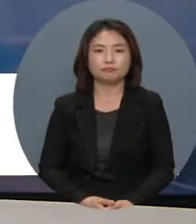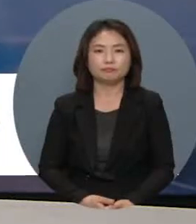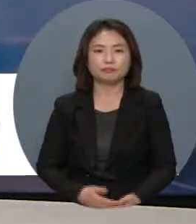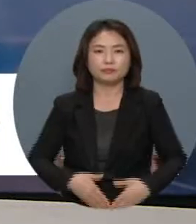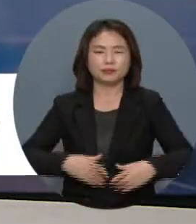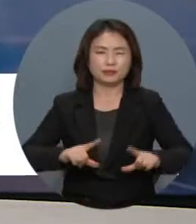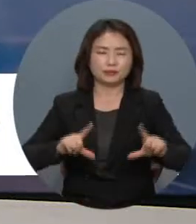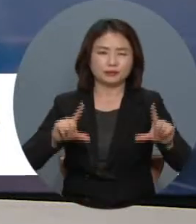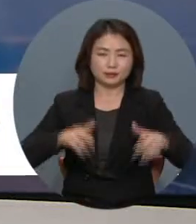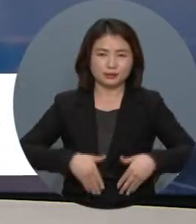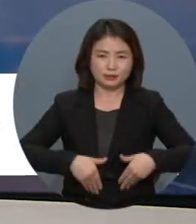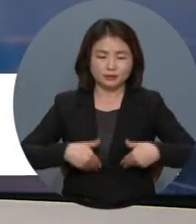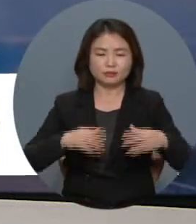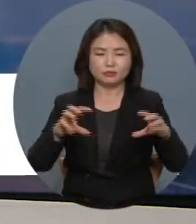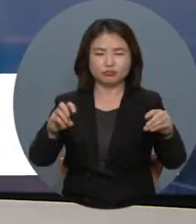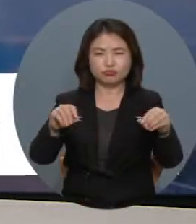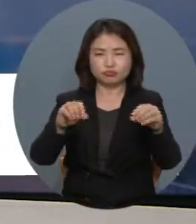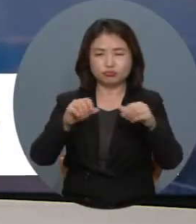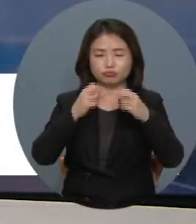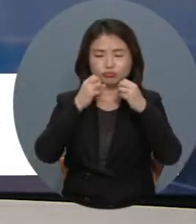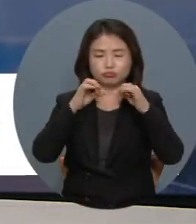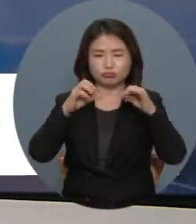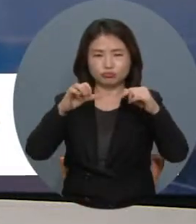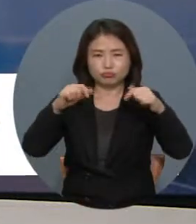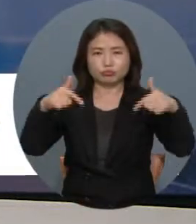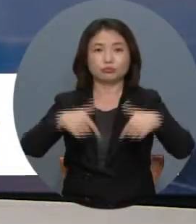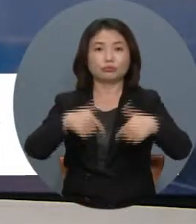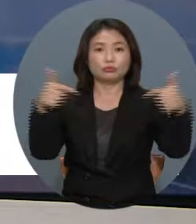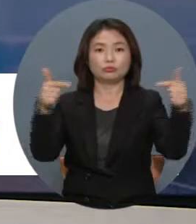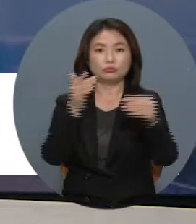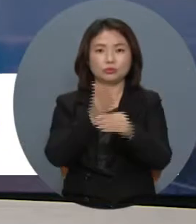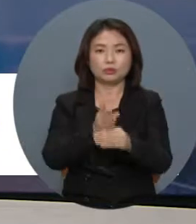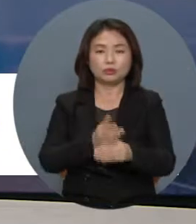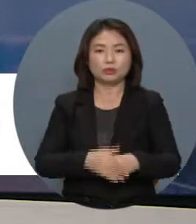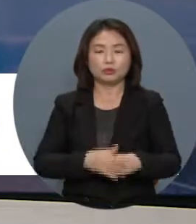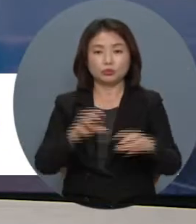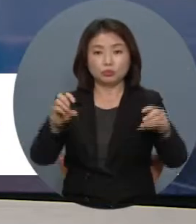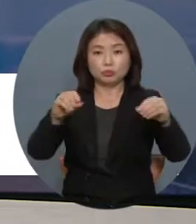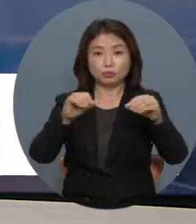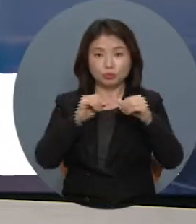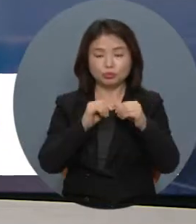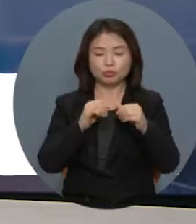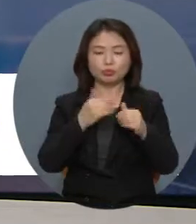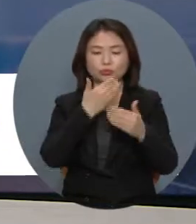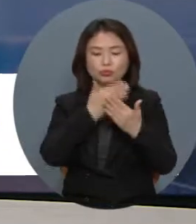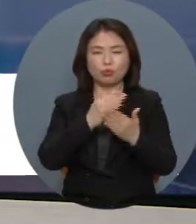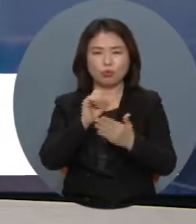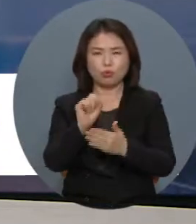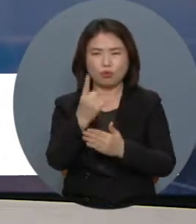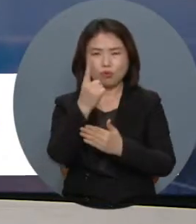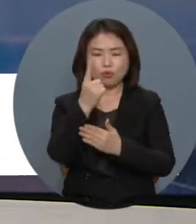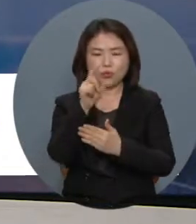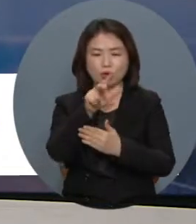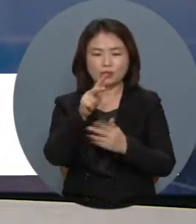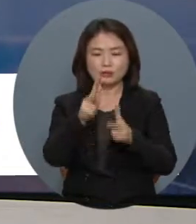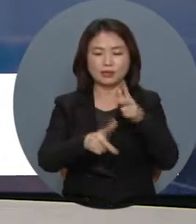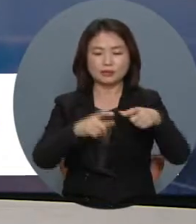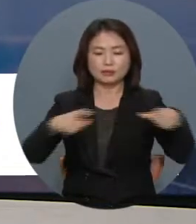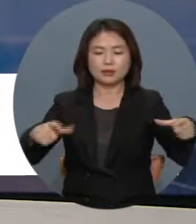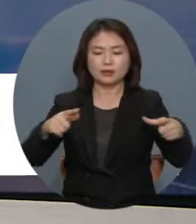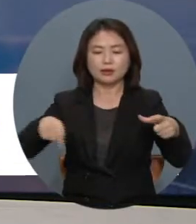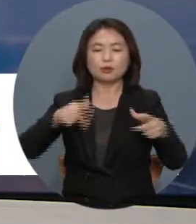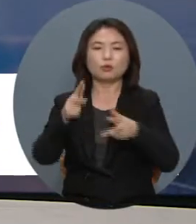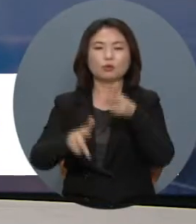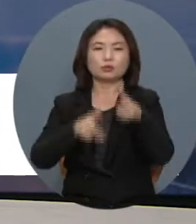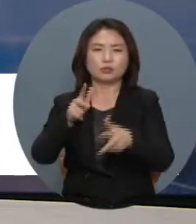날이 따뜻해지면서 미세먼지가 다시 기승을 부리기 시작했습니다. 미세먼지 주요 배출원 중 하나가 산업단지